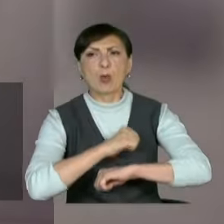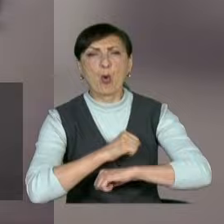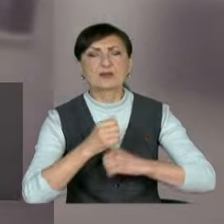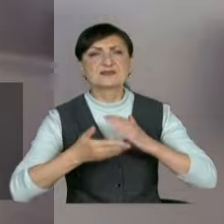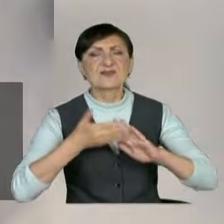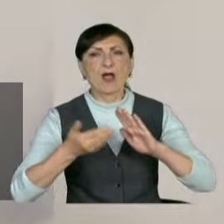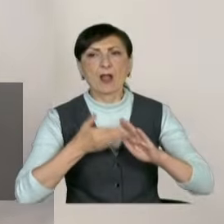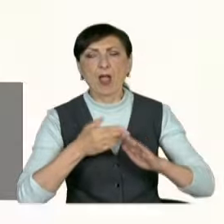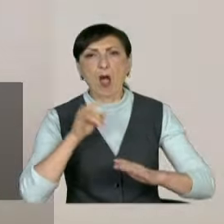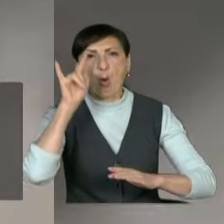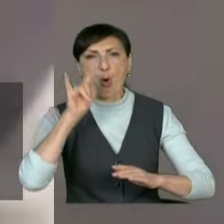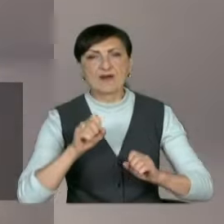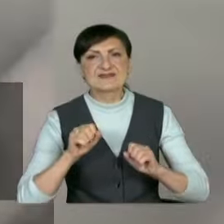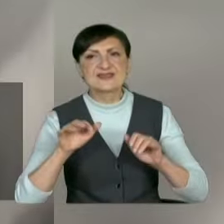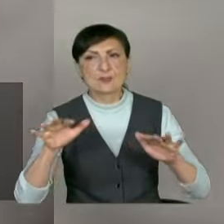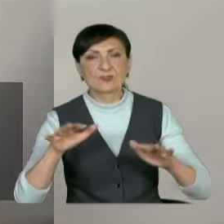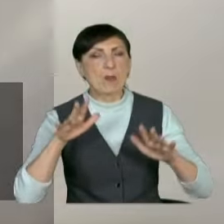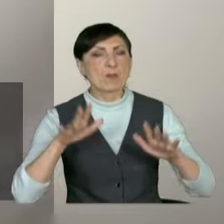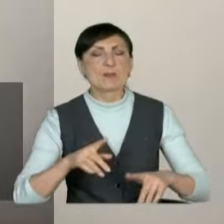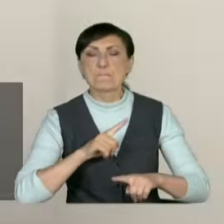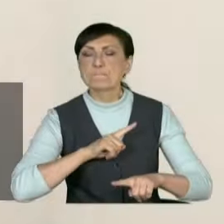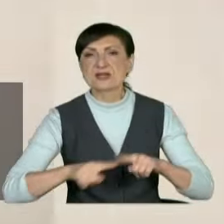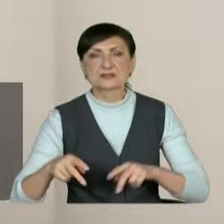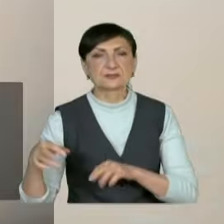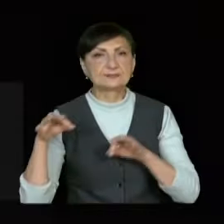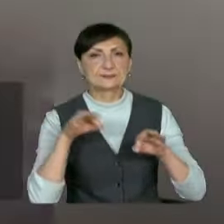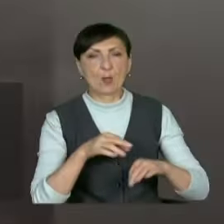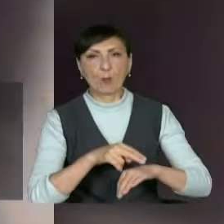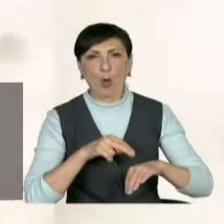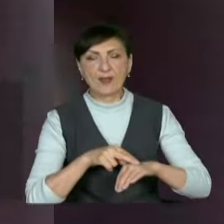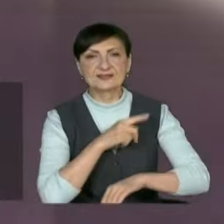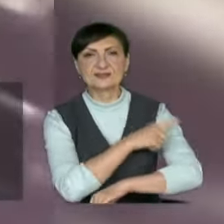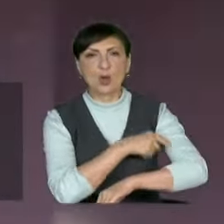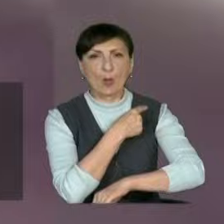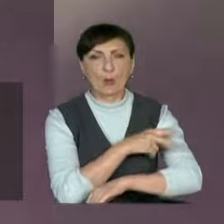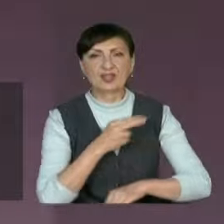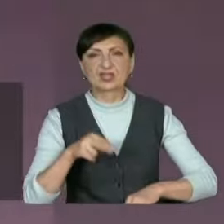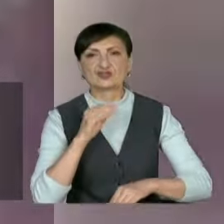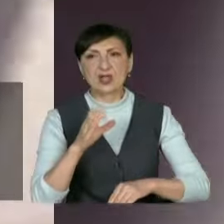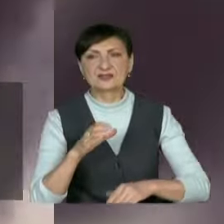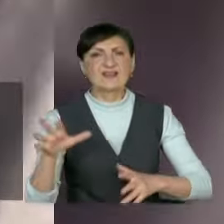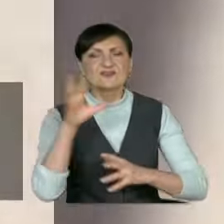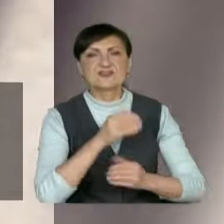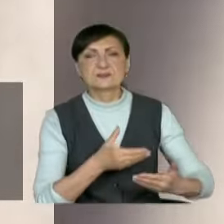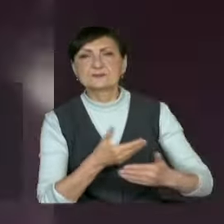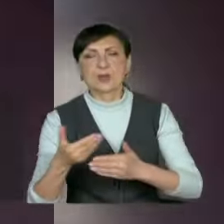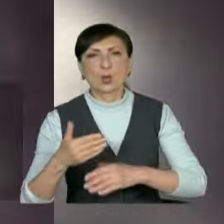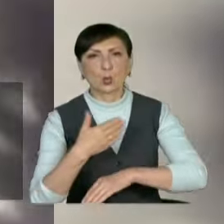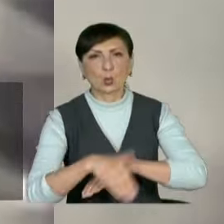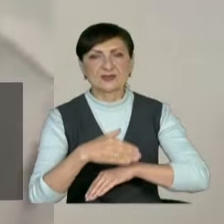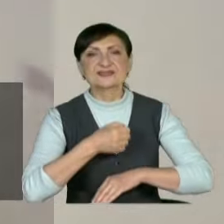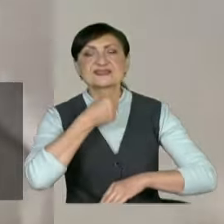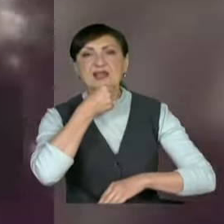помощь, а с окон шел дым. На место экстренно прибыли сотрудники полиции, скорой помощи и ДЧС. Они вынесли всех на улицу.